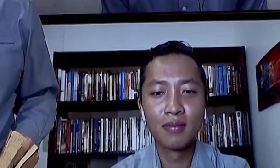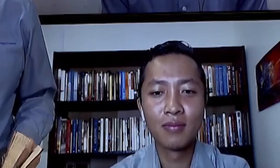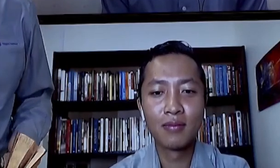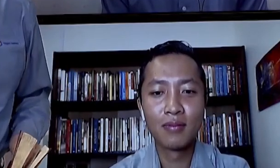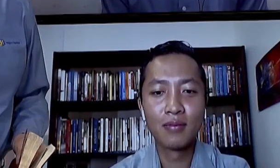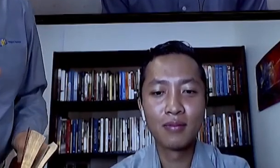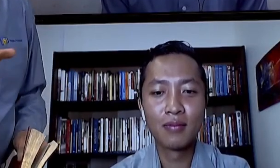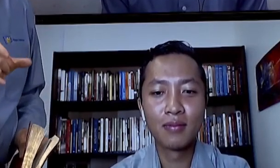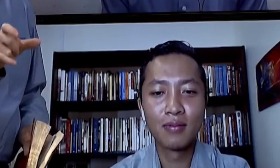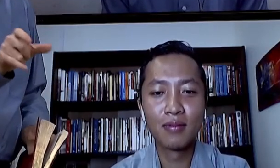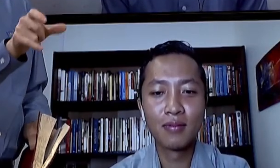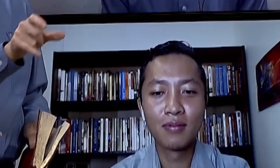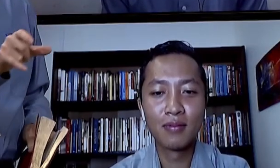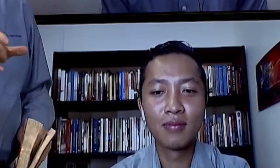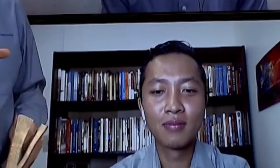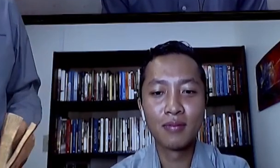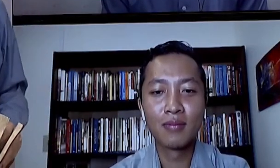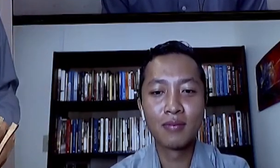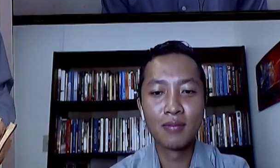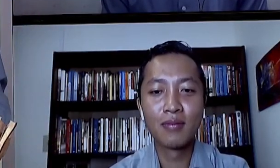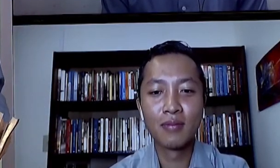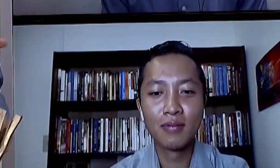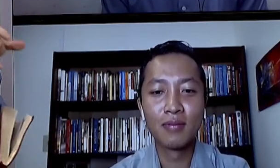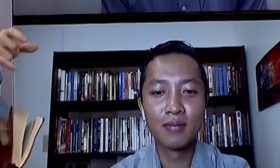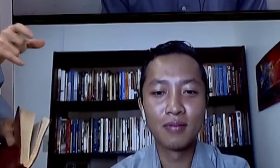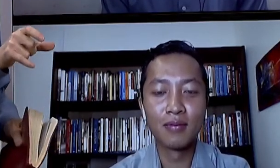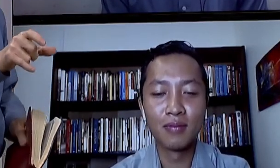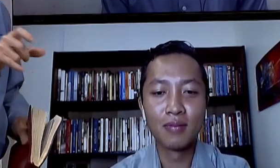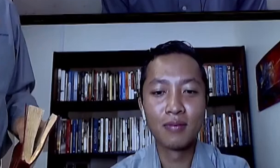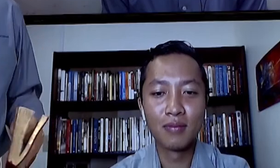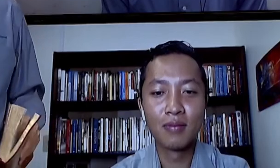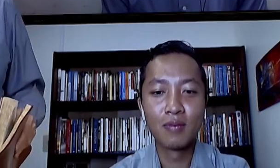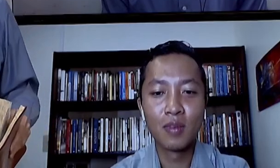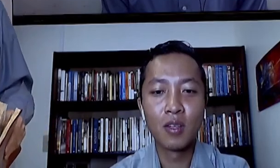Ale potrzebuje także takich małych sobot w każdym dniu.